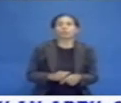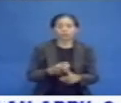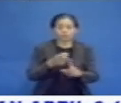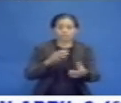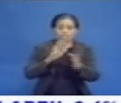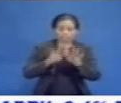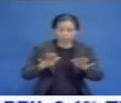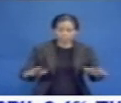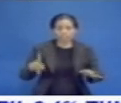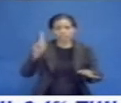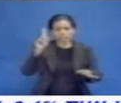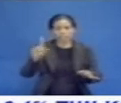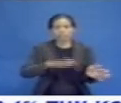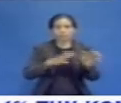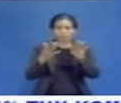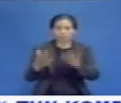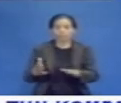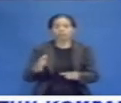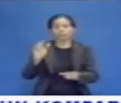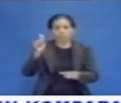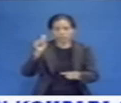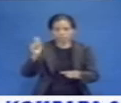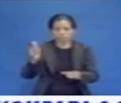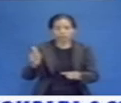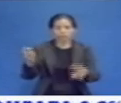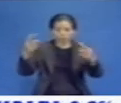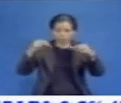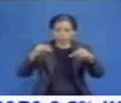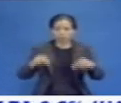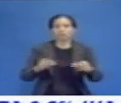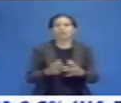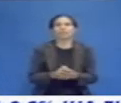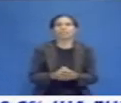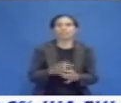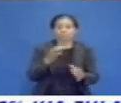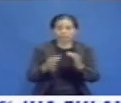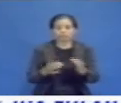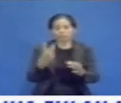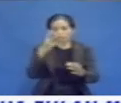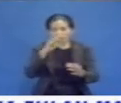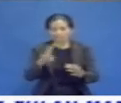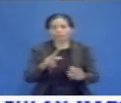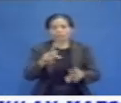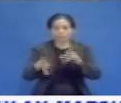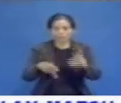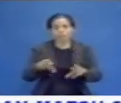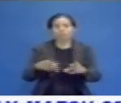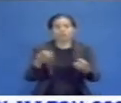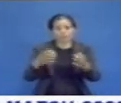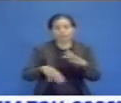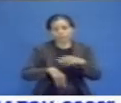mate nona insanulu mai ho kondisau grave tambaran sai husi inus. Maski nune pasienti maioria fila hika sona ba